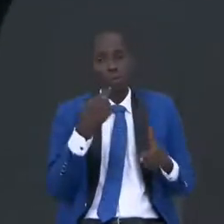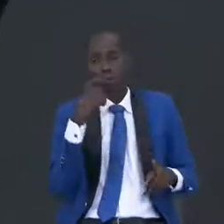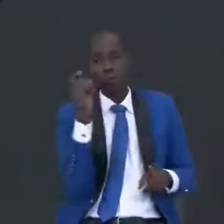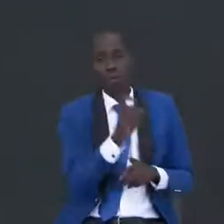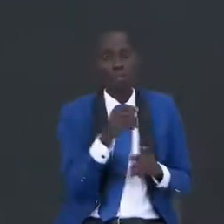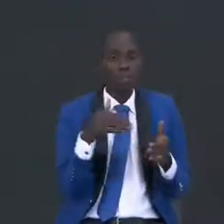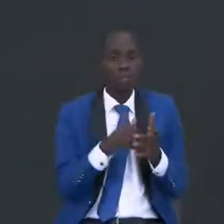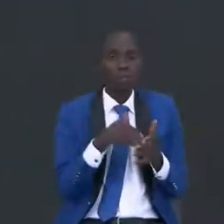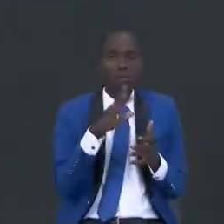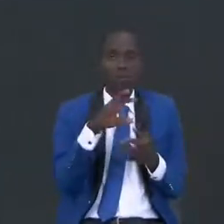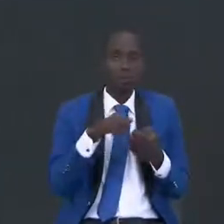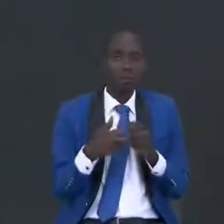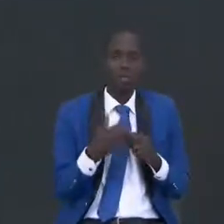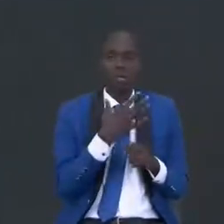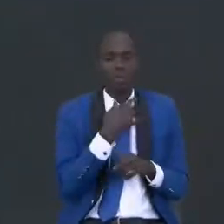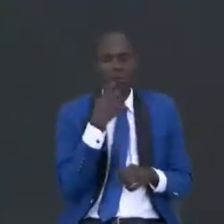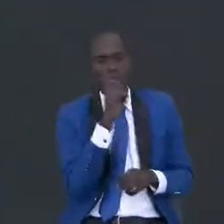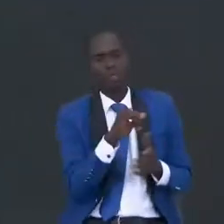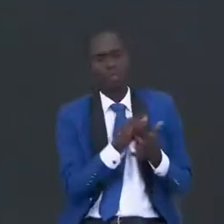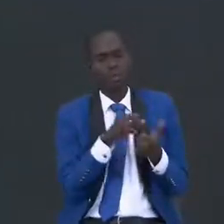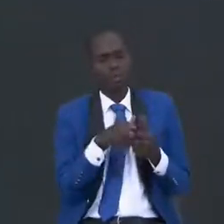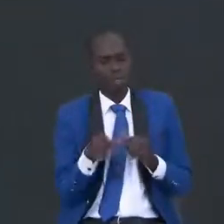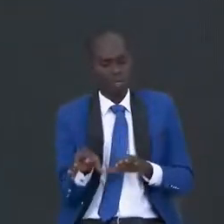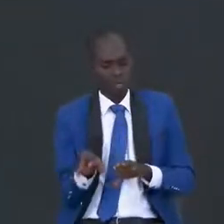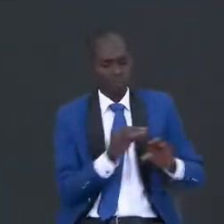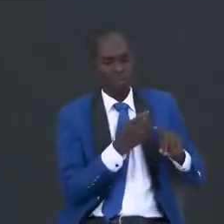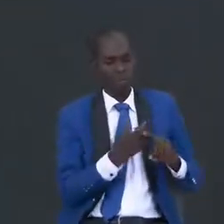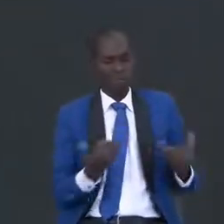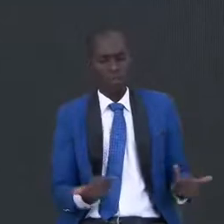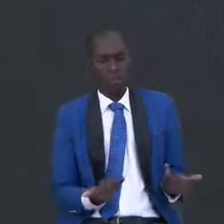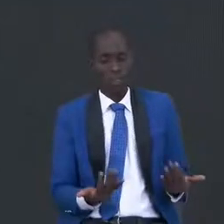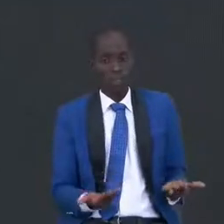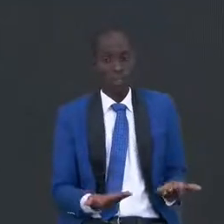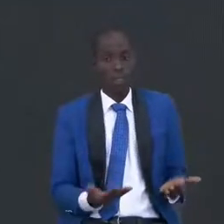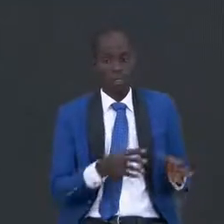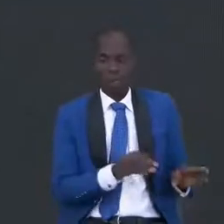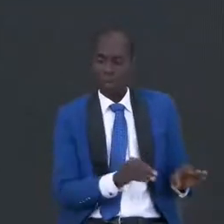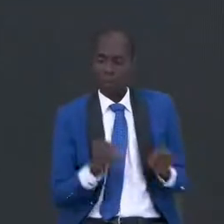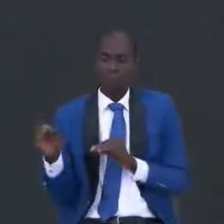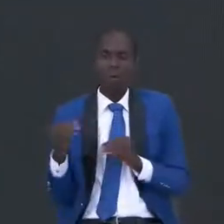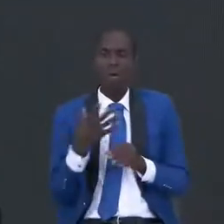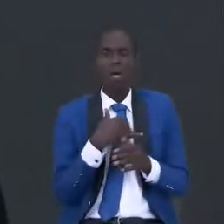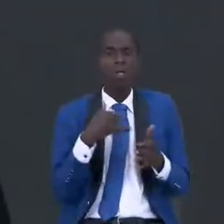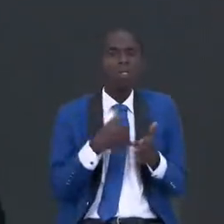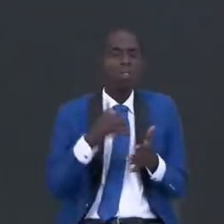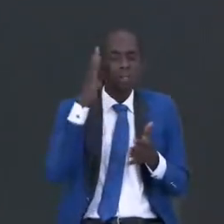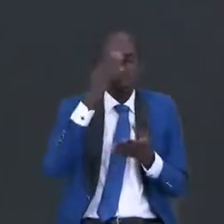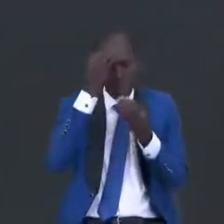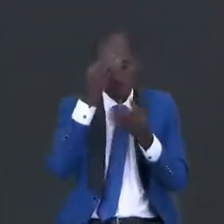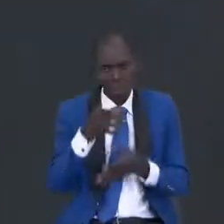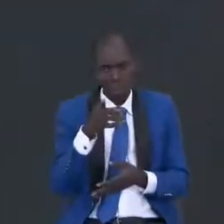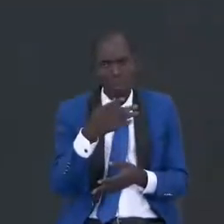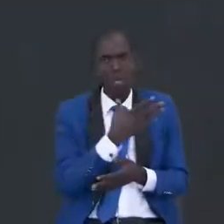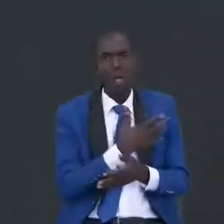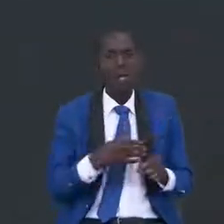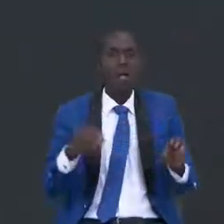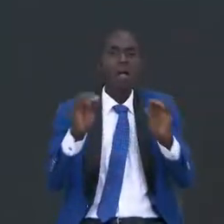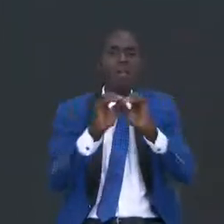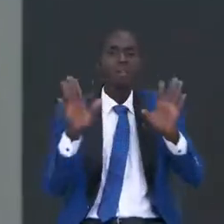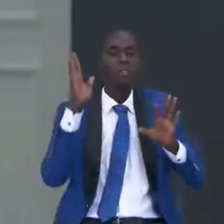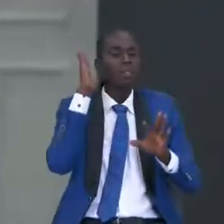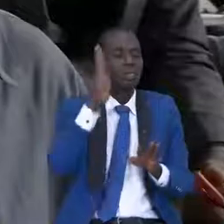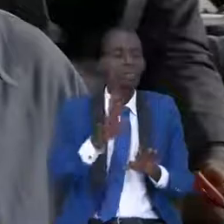d'ici là, elle se transporterait et rien ne vous serait impossible.